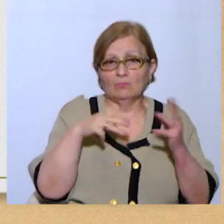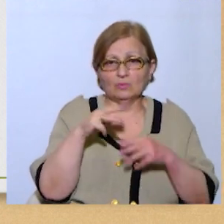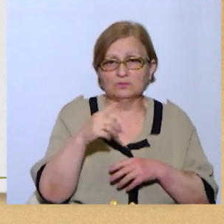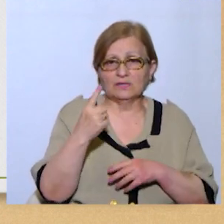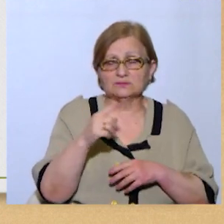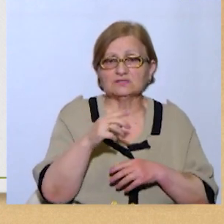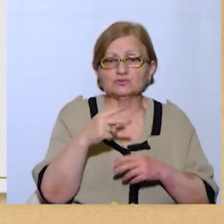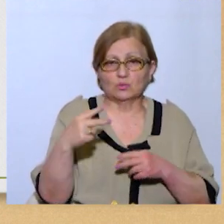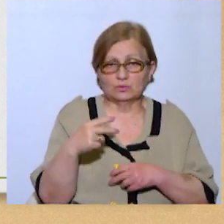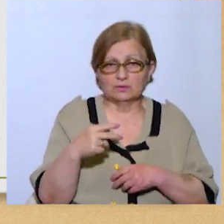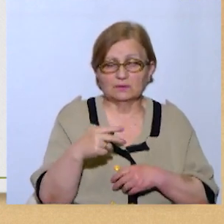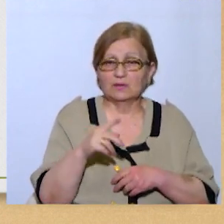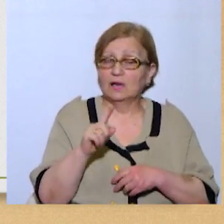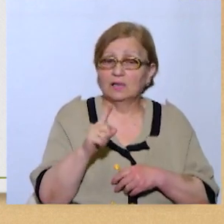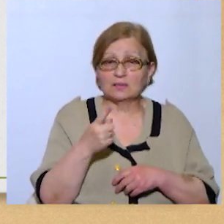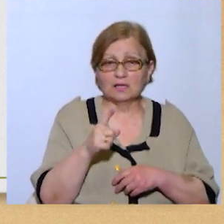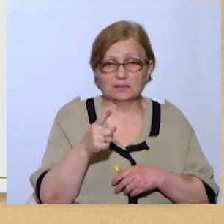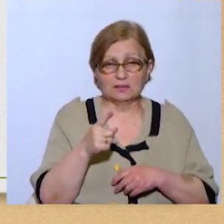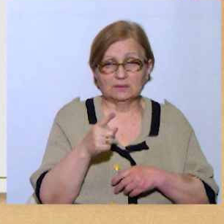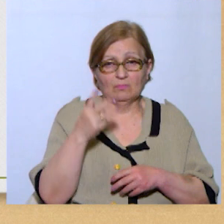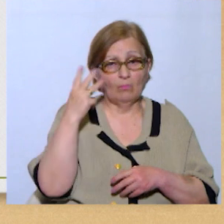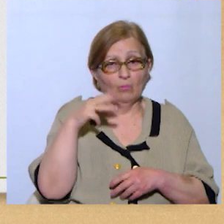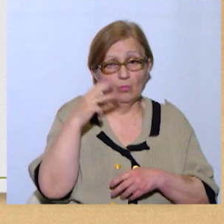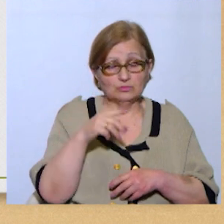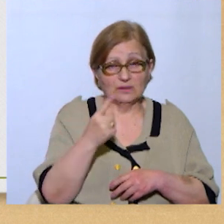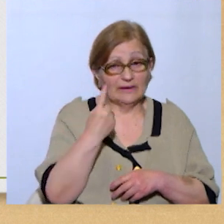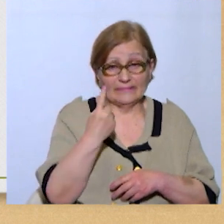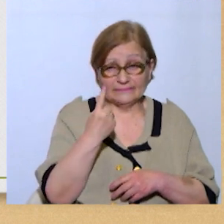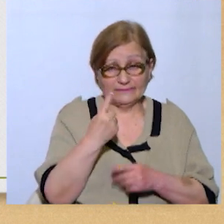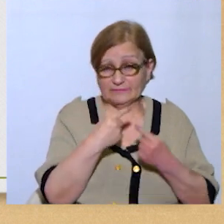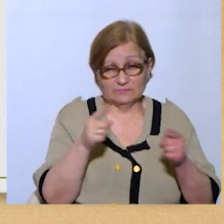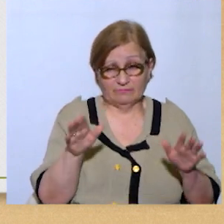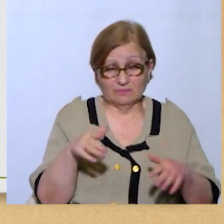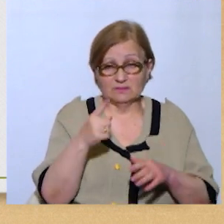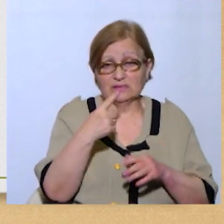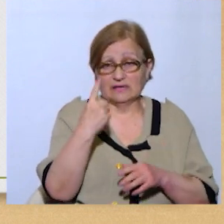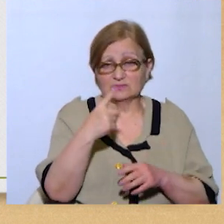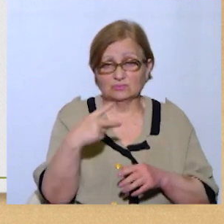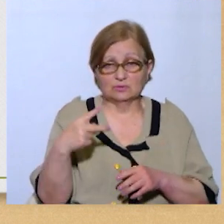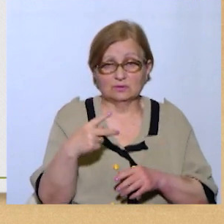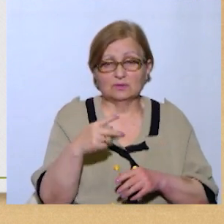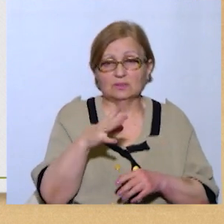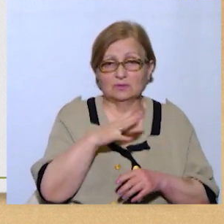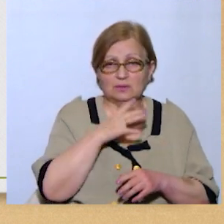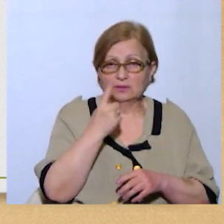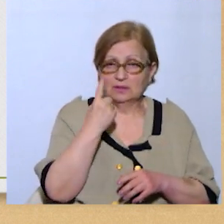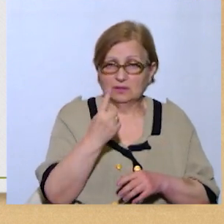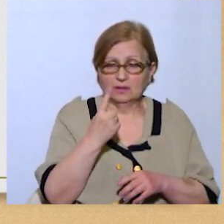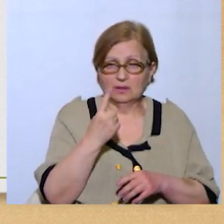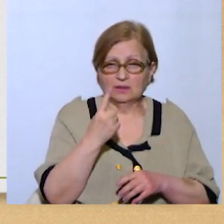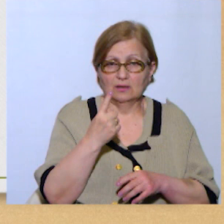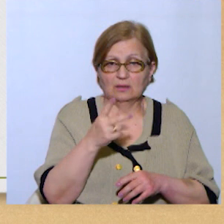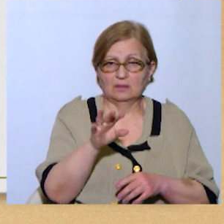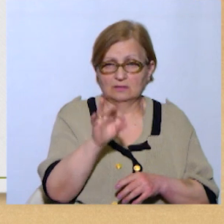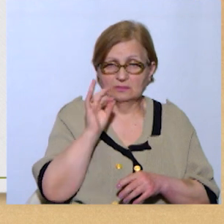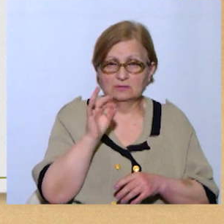სტოლია. რადგან მოდა ერთადერთია და იგი 1 სტოლია, ესე იგი 1 უნდა კონდეს მინიმუმ ორჯერ